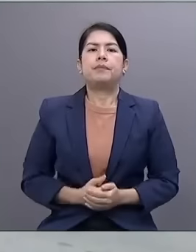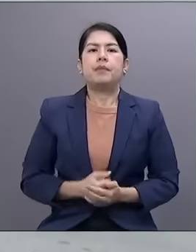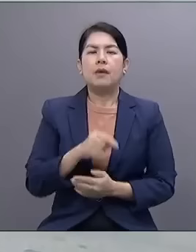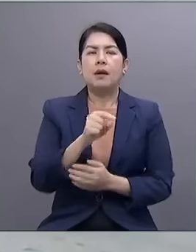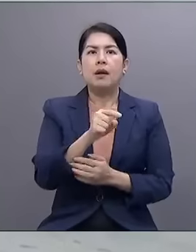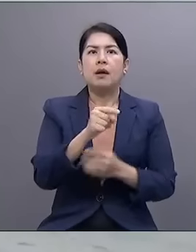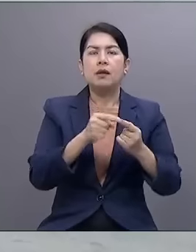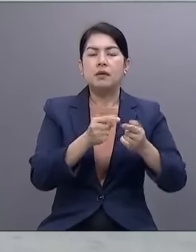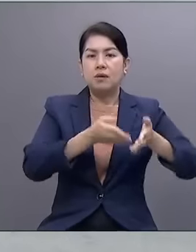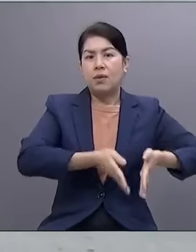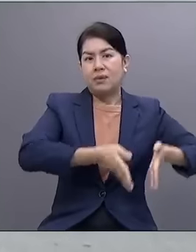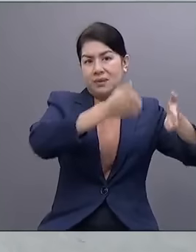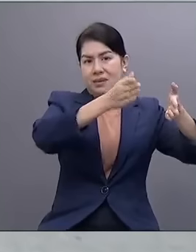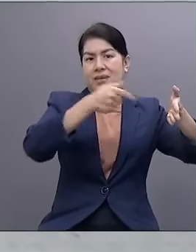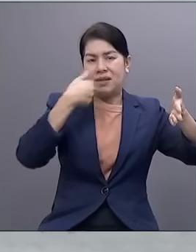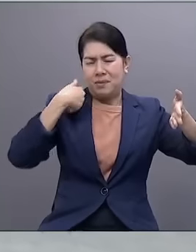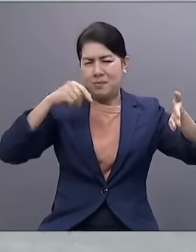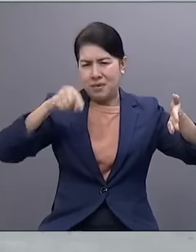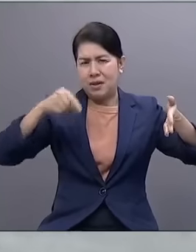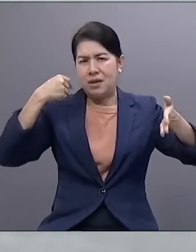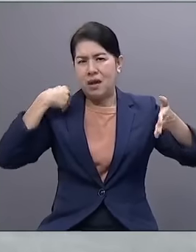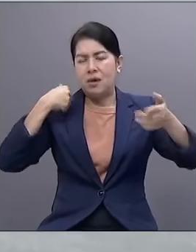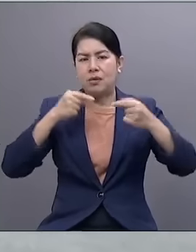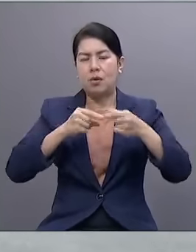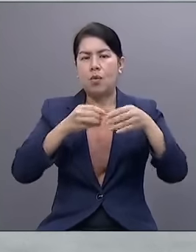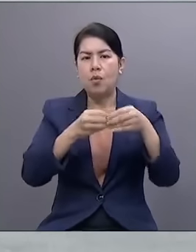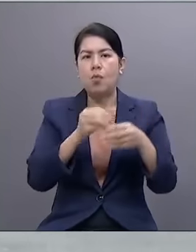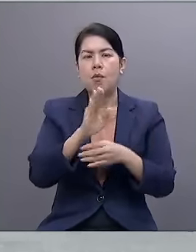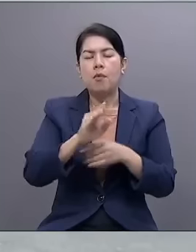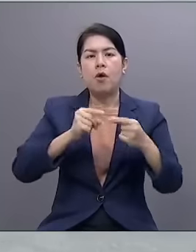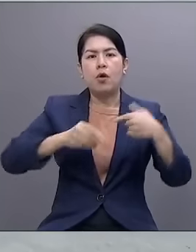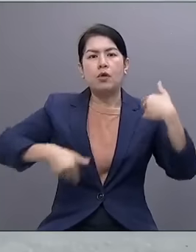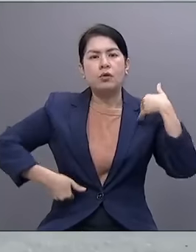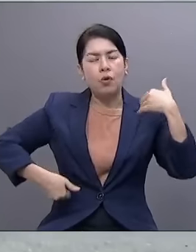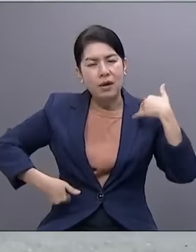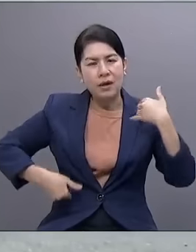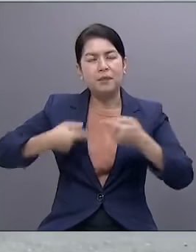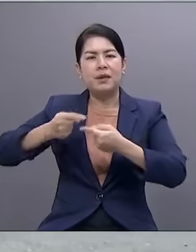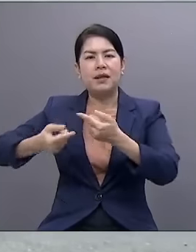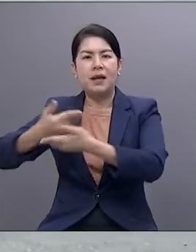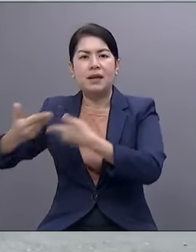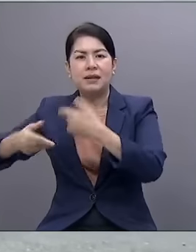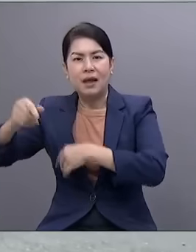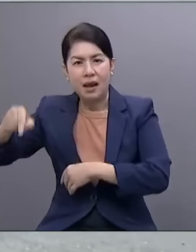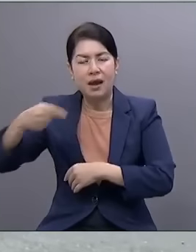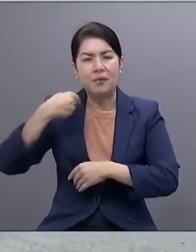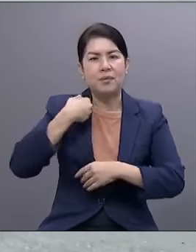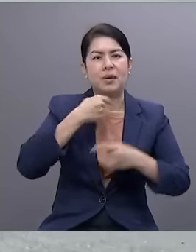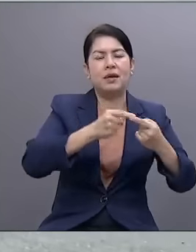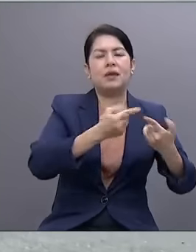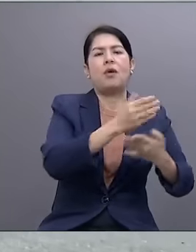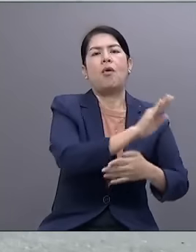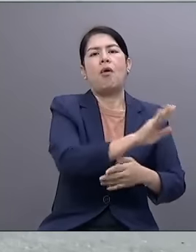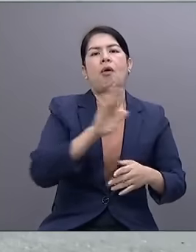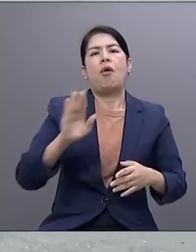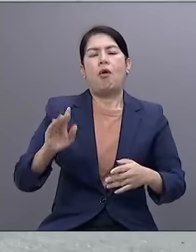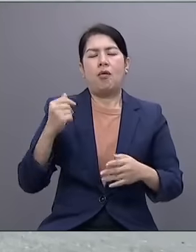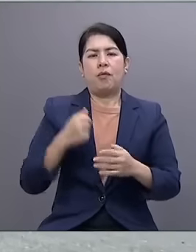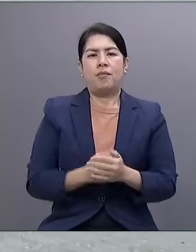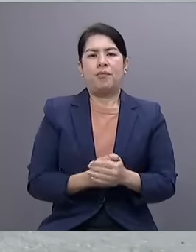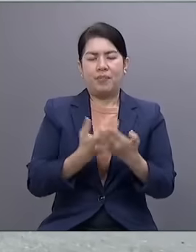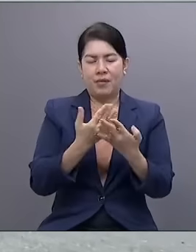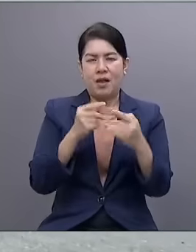ฝั่งซ้ายมือนะครับเป็นฝูงลิงที่อยู่บริเวณตลาดมโนรานะครับ2ฝูงนี้คือเป้าหมายการจับของเจ้าหน้าที่ในครั้งนี้น